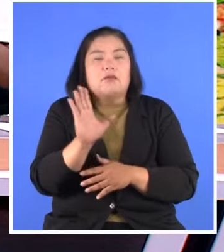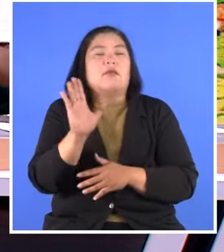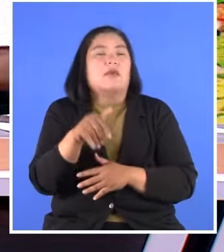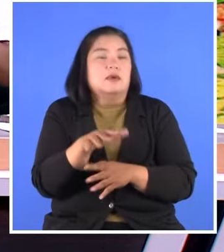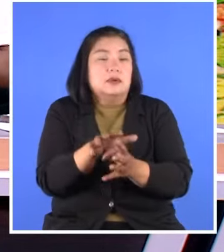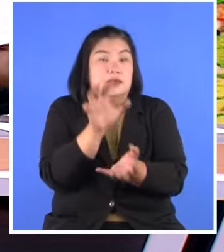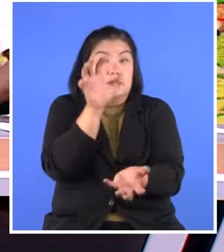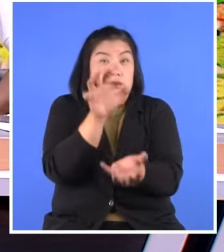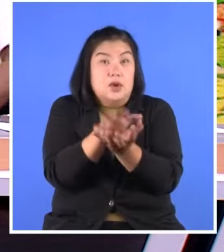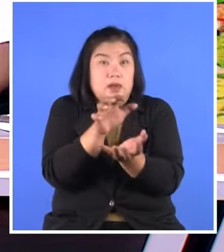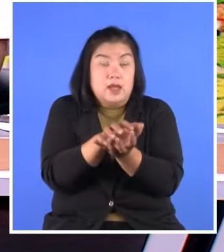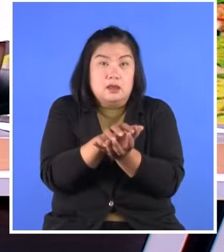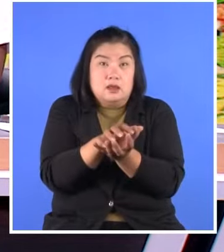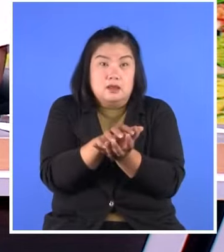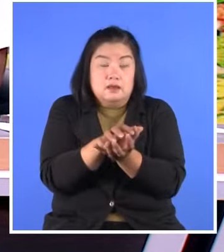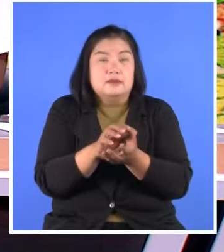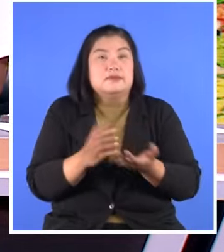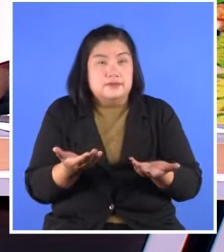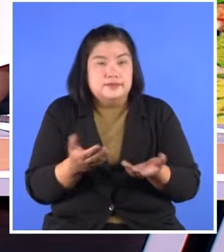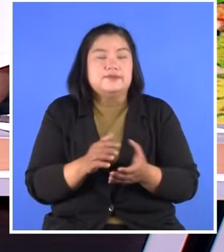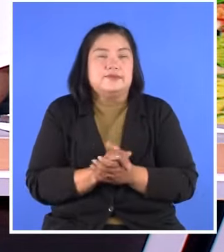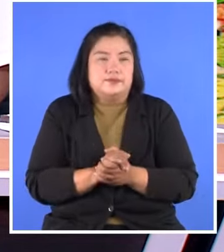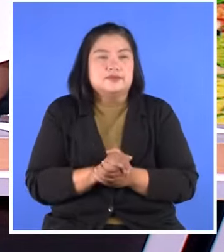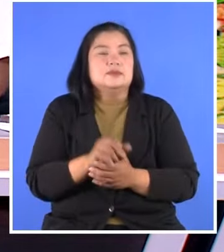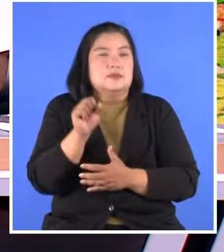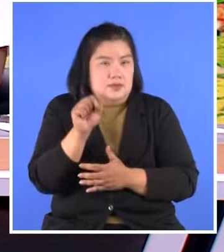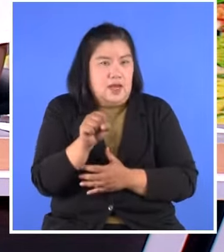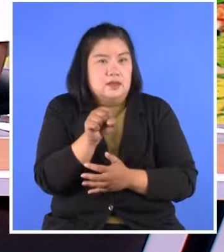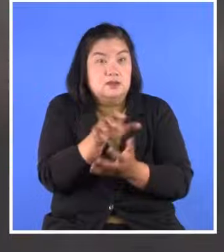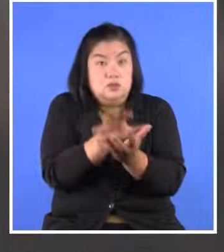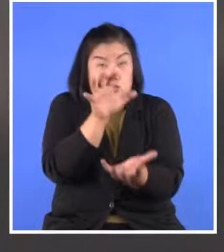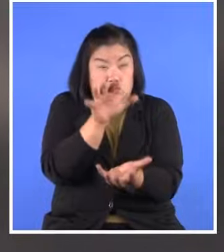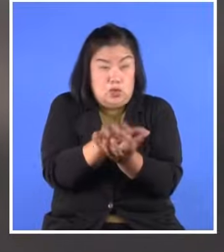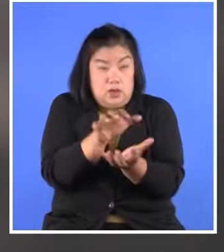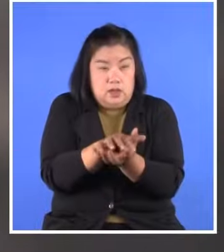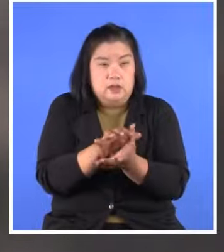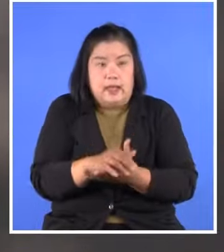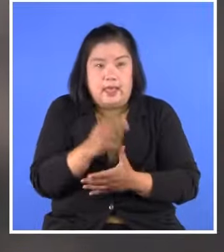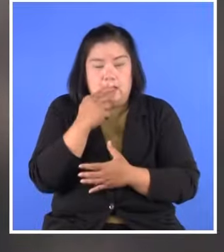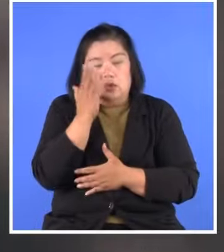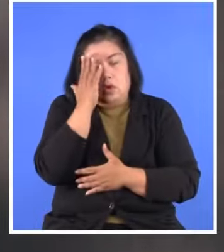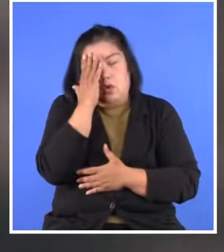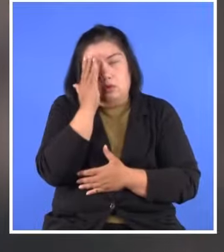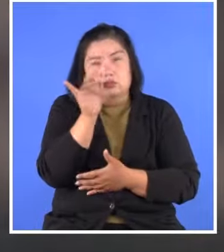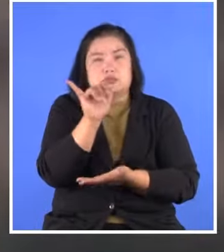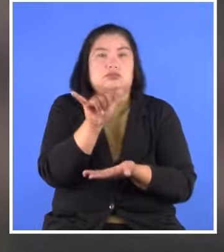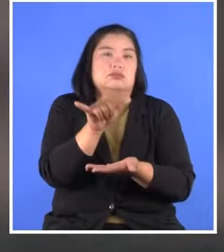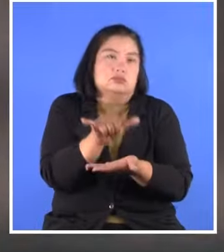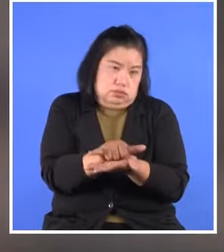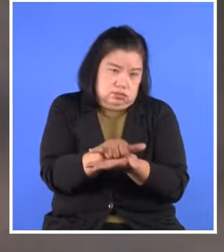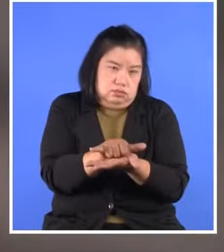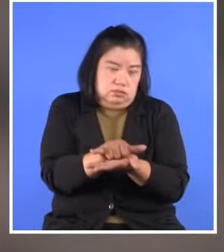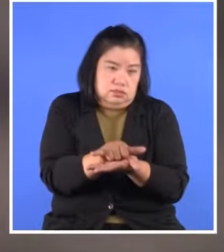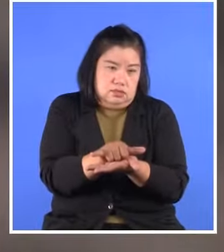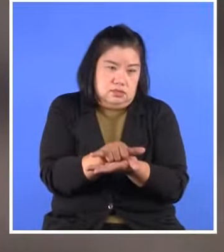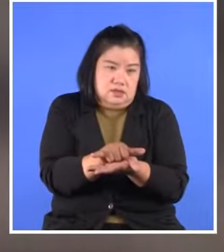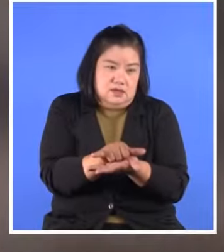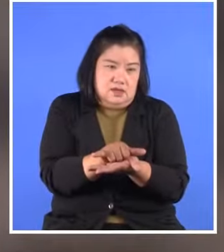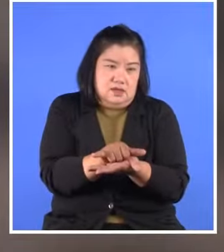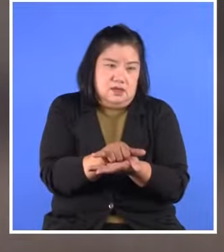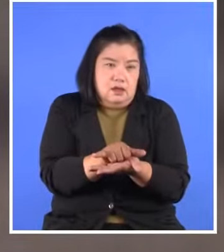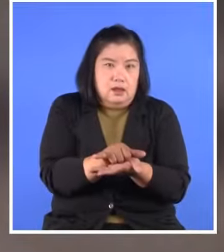จิ้งจกตุ๊กแกก็ไม่ได้แล้วนะจระเข้ฮะมาอาบแดดอยู่บริเวณขอบบ่อเลี้ยงปลาของพี่เขาสุดท้ายก็ต้องหาทาง